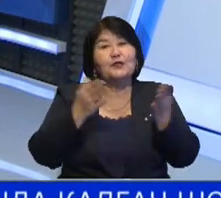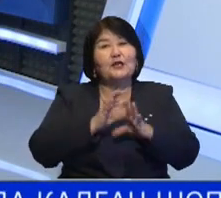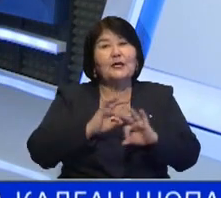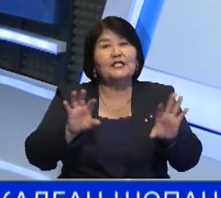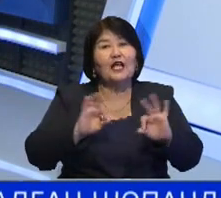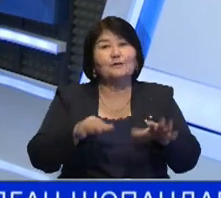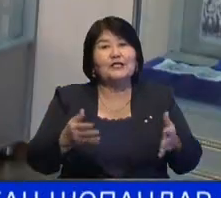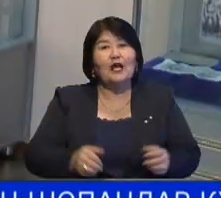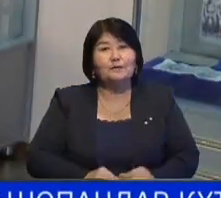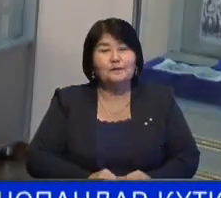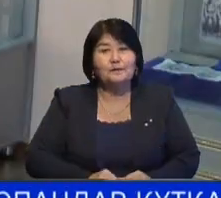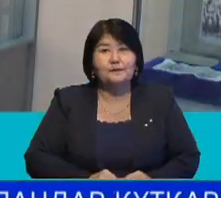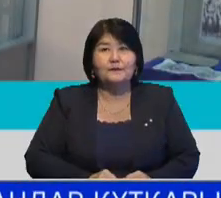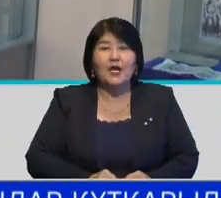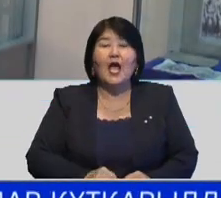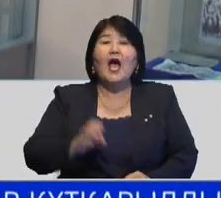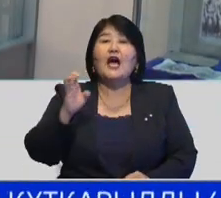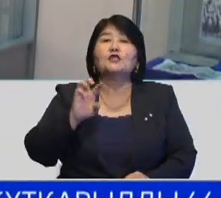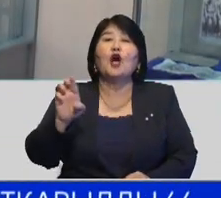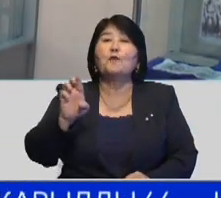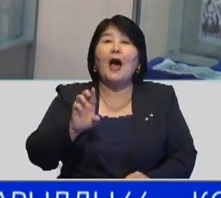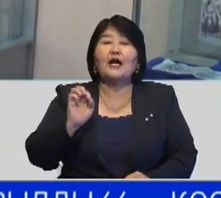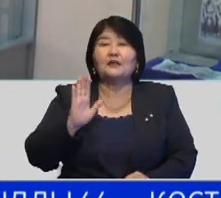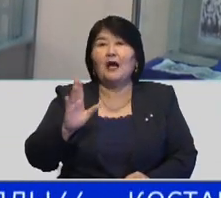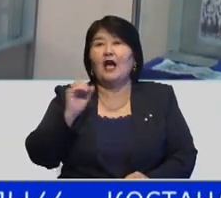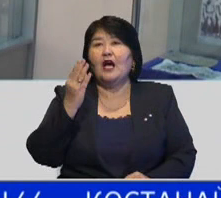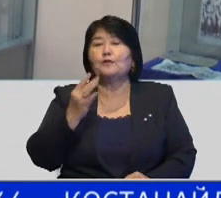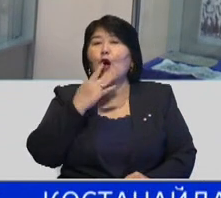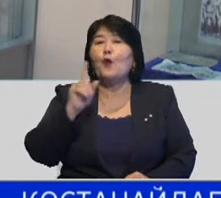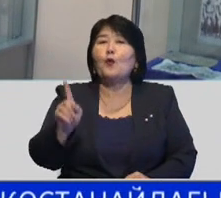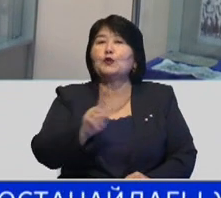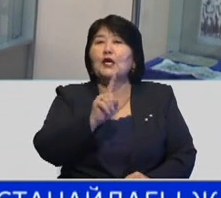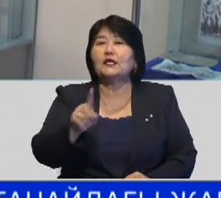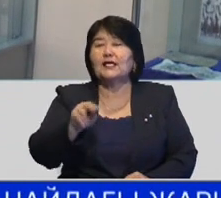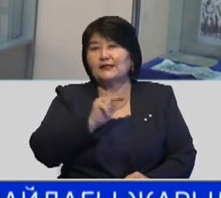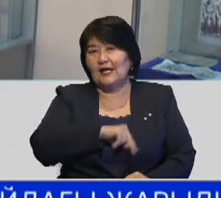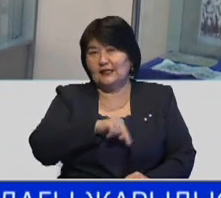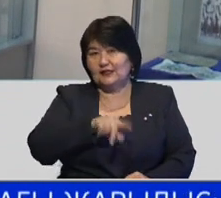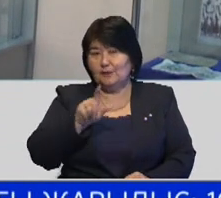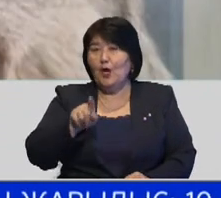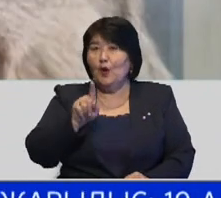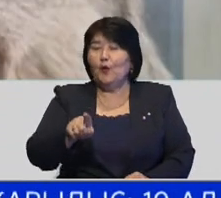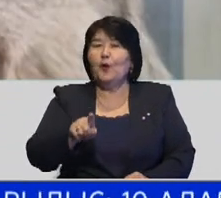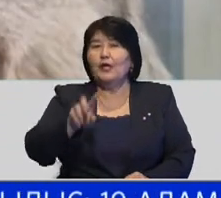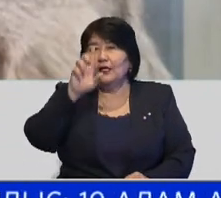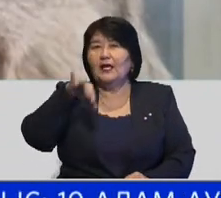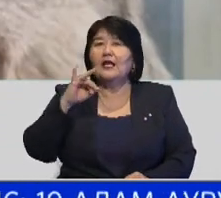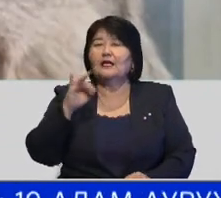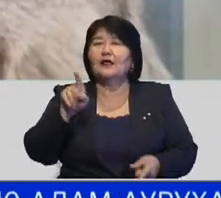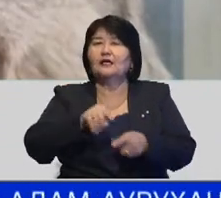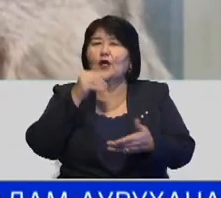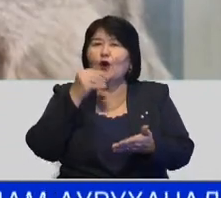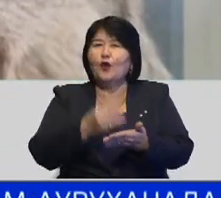бейнематериалымызда. Әзірбек Бақтыбаев Қармақшы ауданындағы өлкетану музейінің қызметкері. Ол ел тарихына қатысты